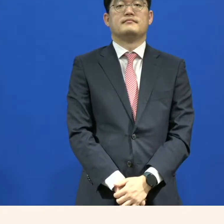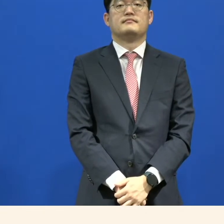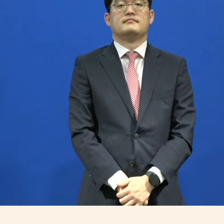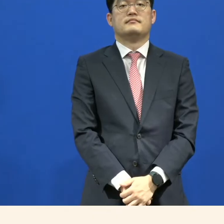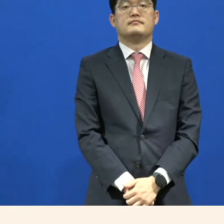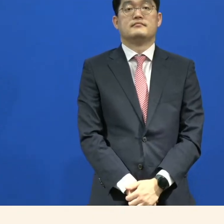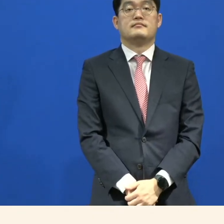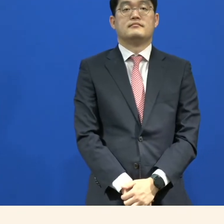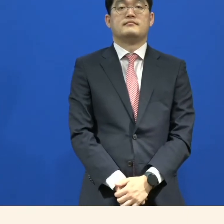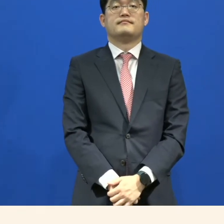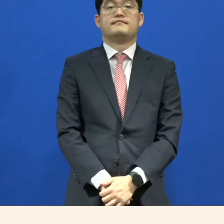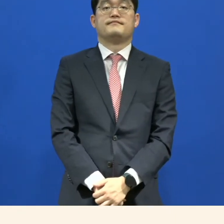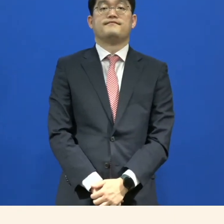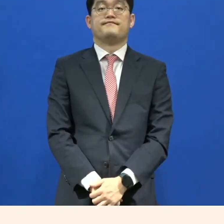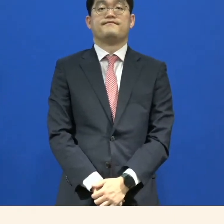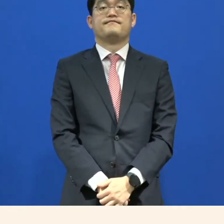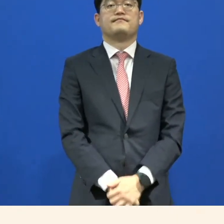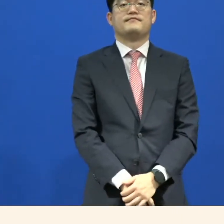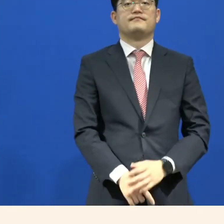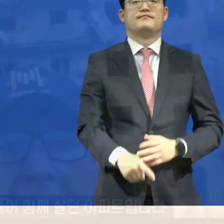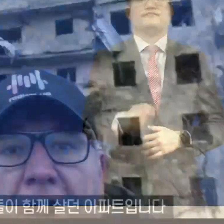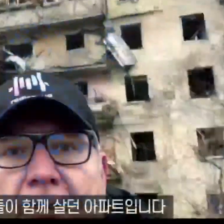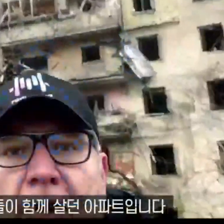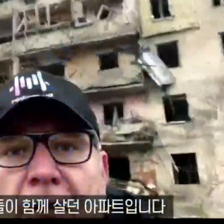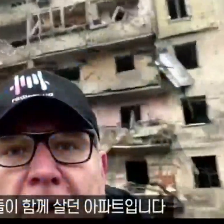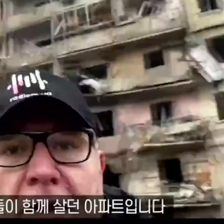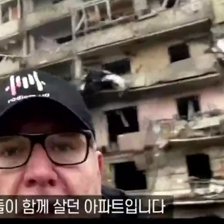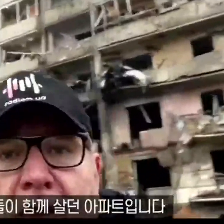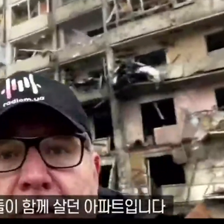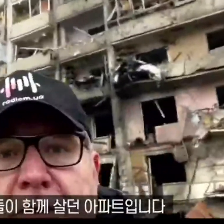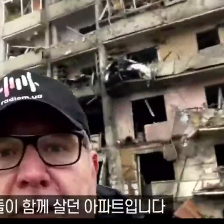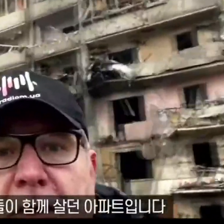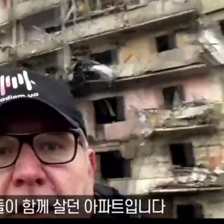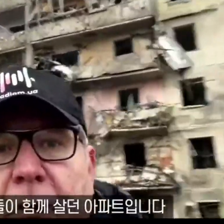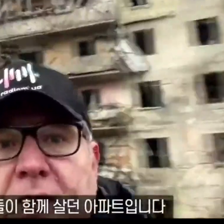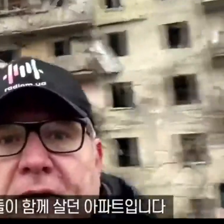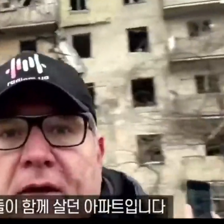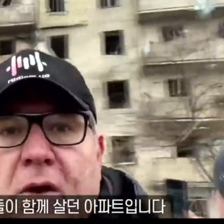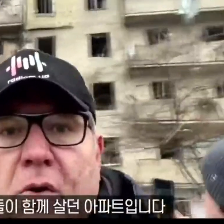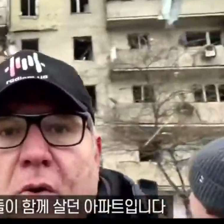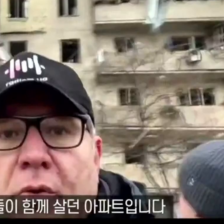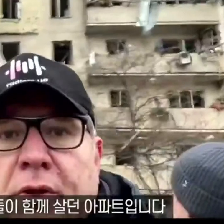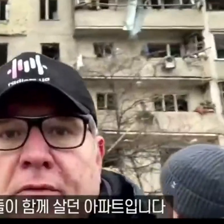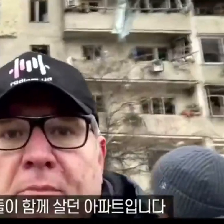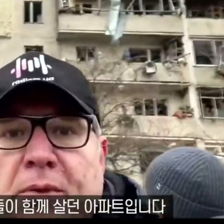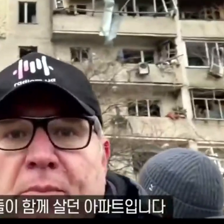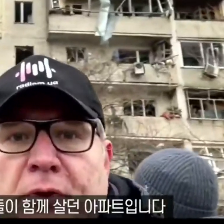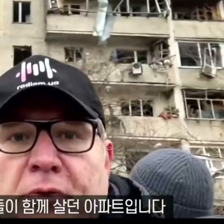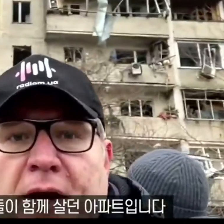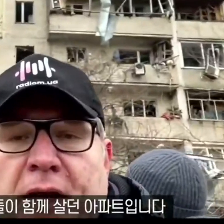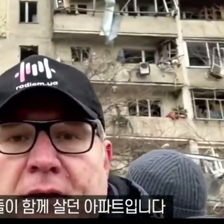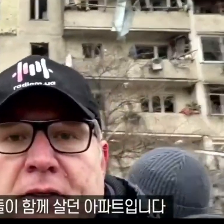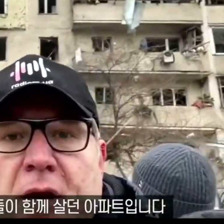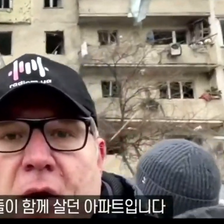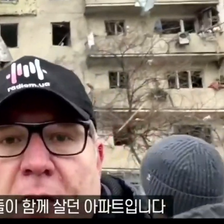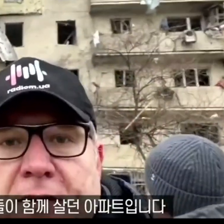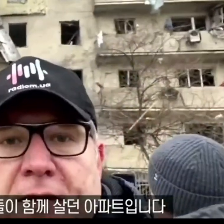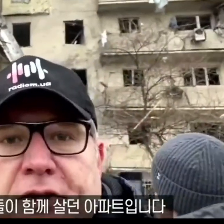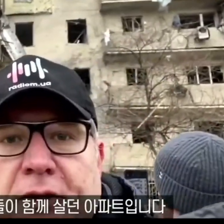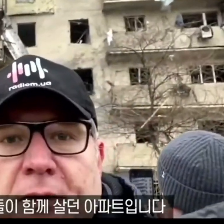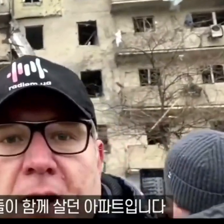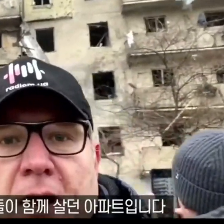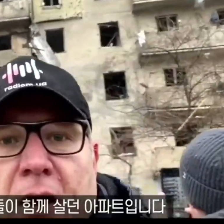This is just ordinary apartment house with ordinary people, Ukrainians,